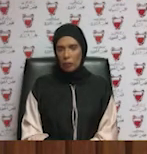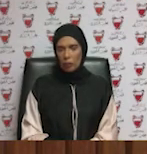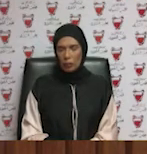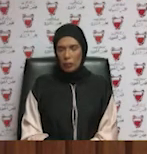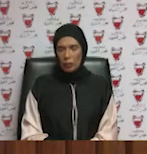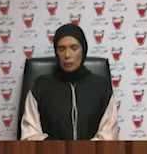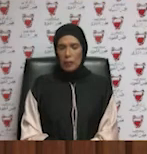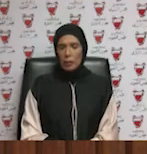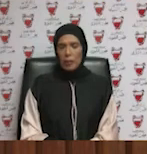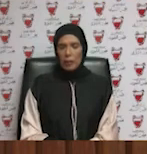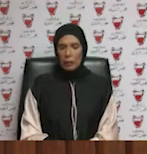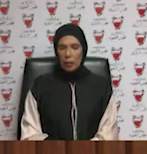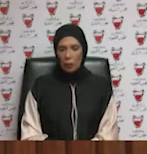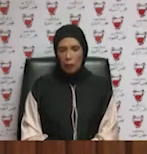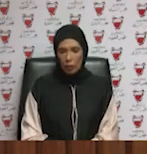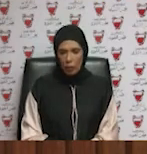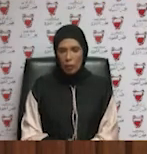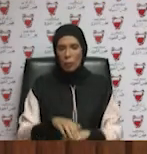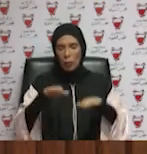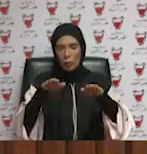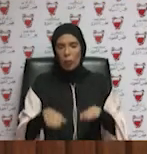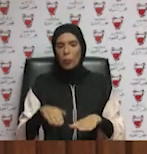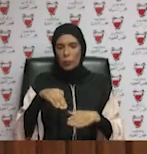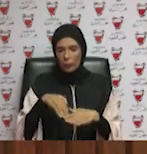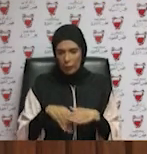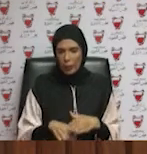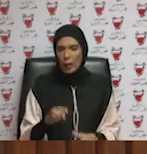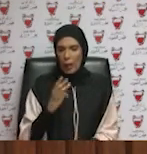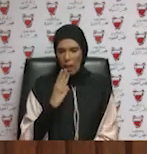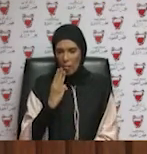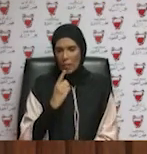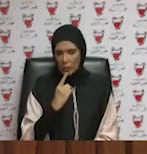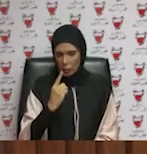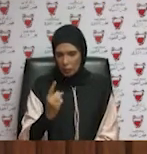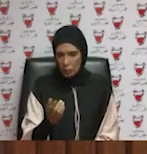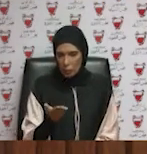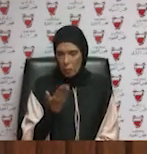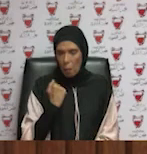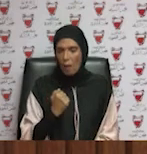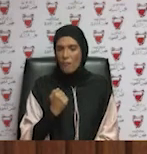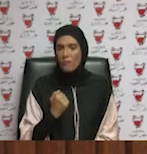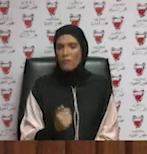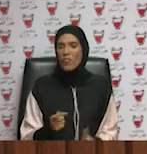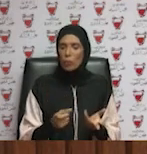جيدا، الأخوة في النواب أرادوا 3 سنوات بدون ضوابط،